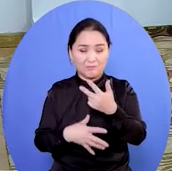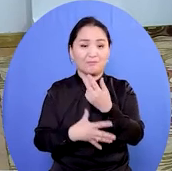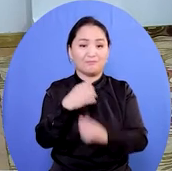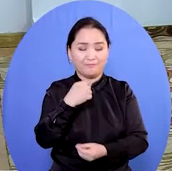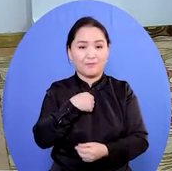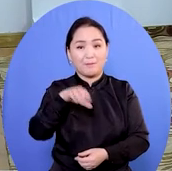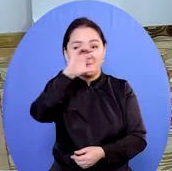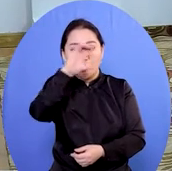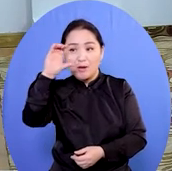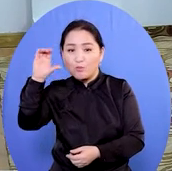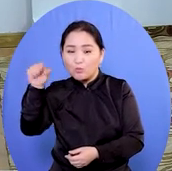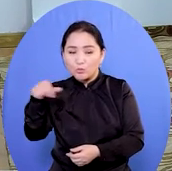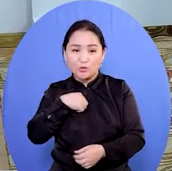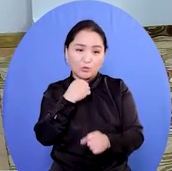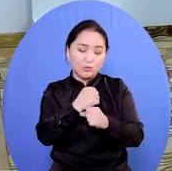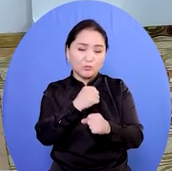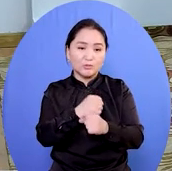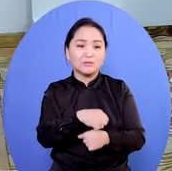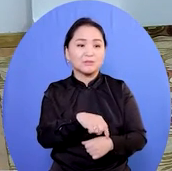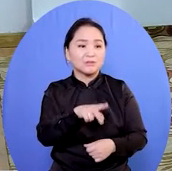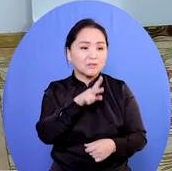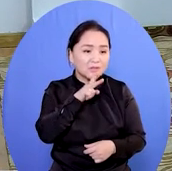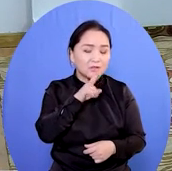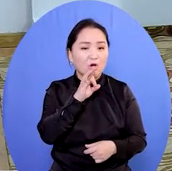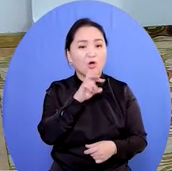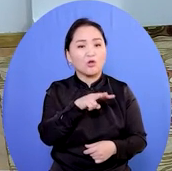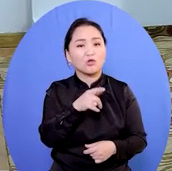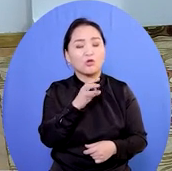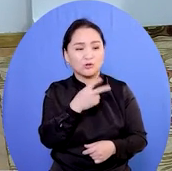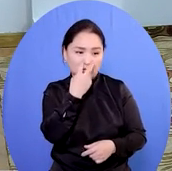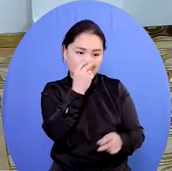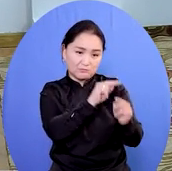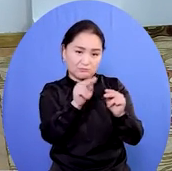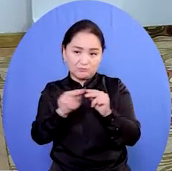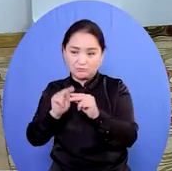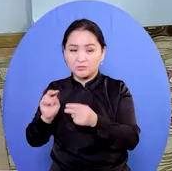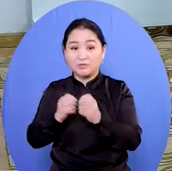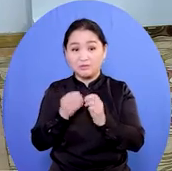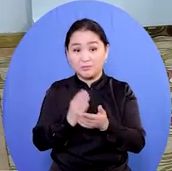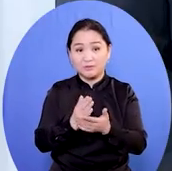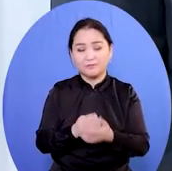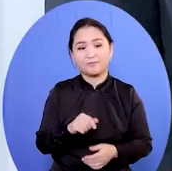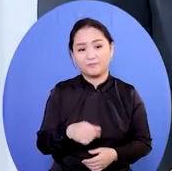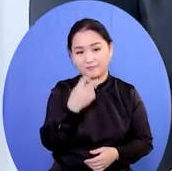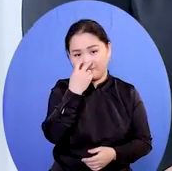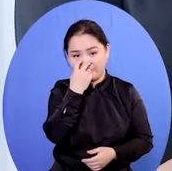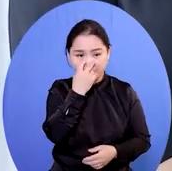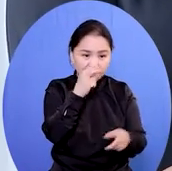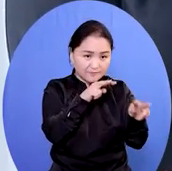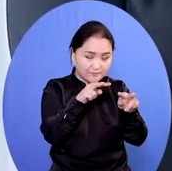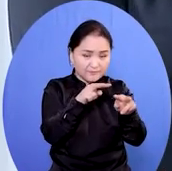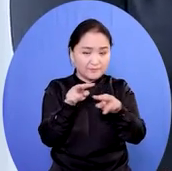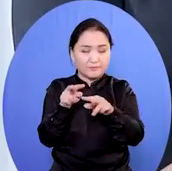одоо ажхуй нэгж байгууллагуудын тий хөдөлмөрийн хөлсний олголт дээр хяналт хийгддэг. Тэгээд тэрийн хянаад